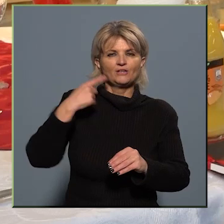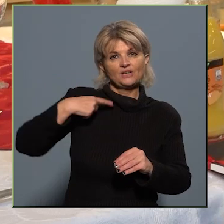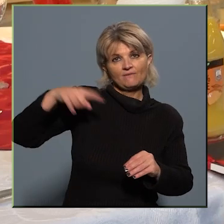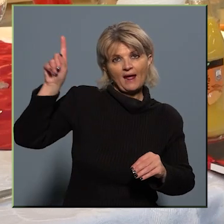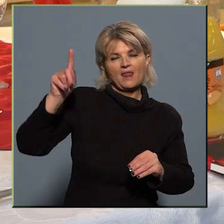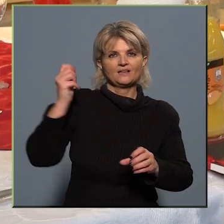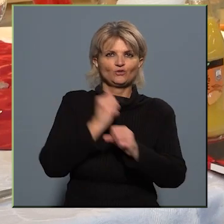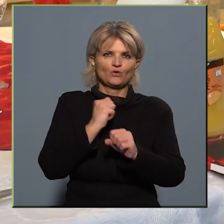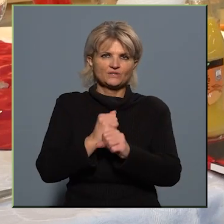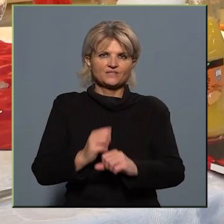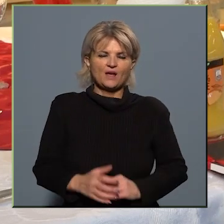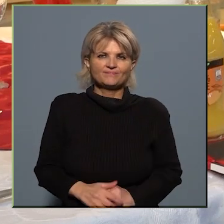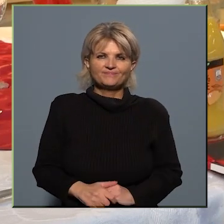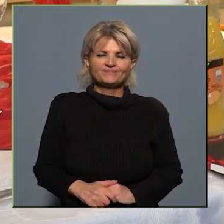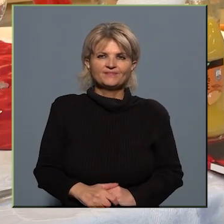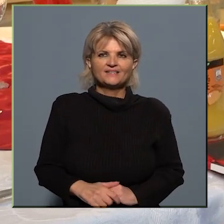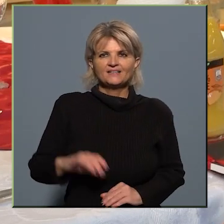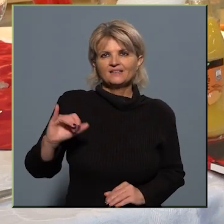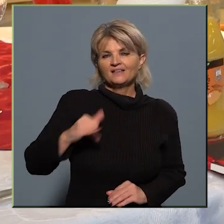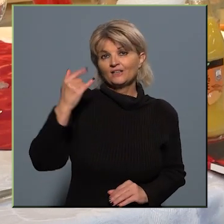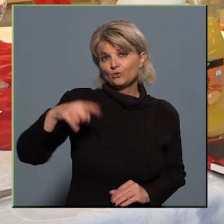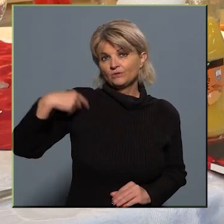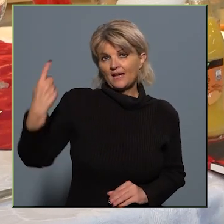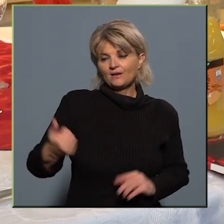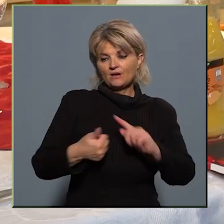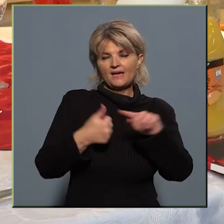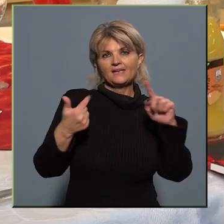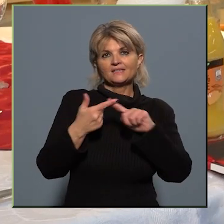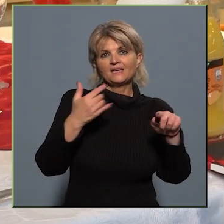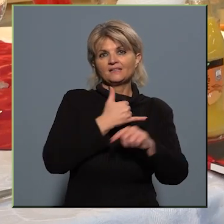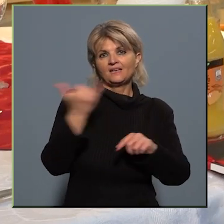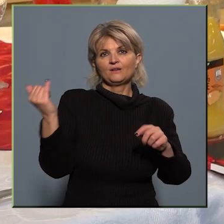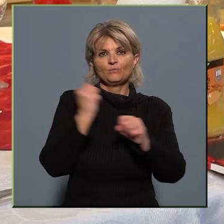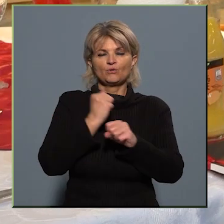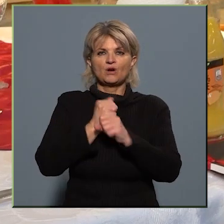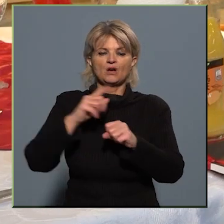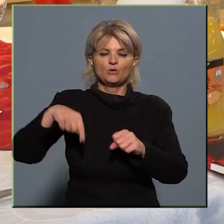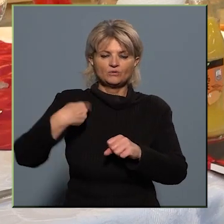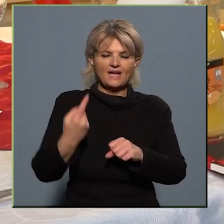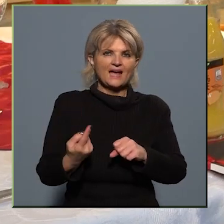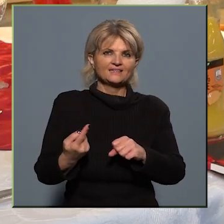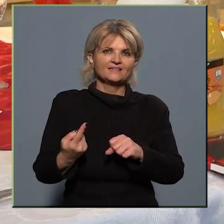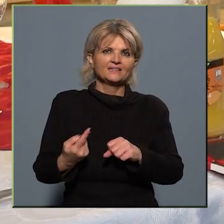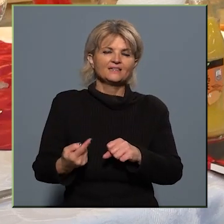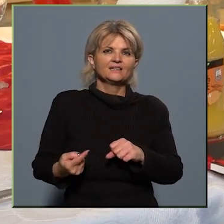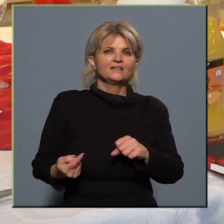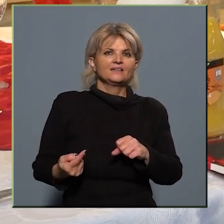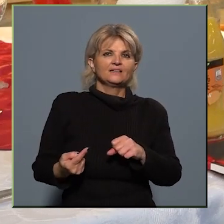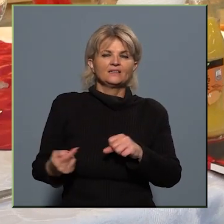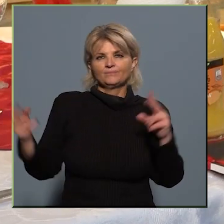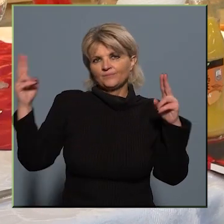dolgozni. És utána egy-két év munkálkodás után összehozott a jó sorsom